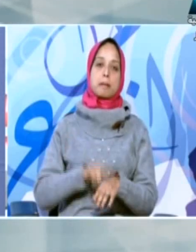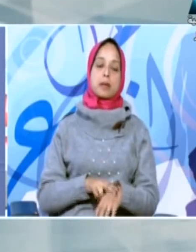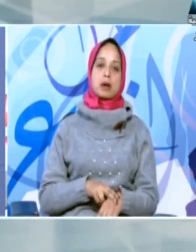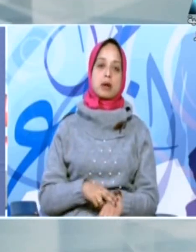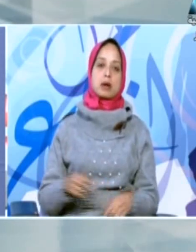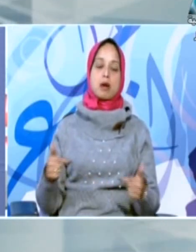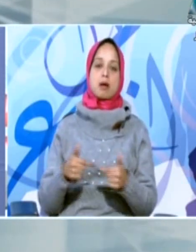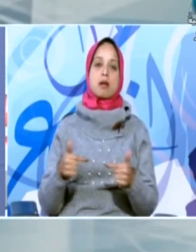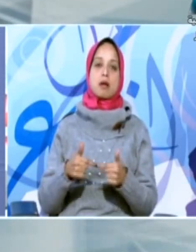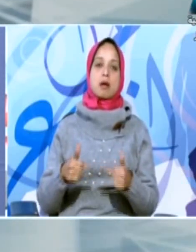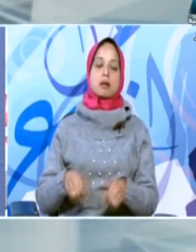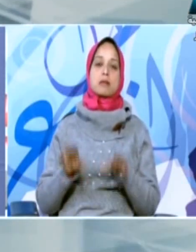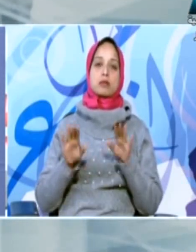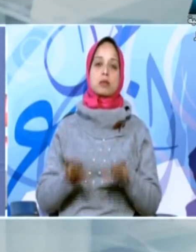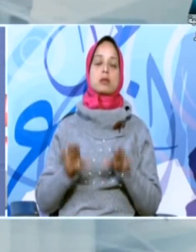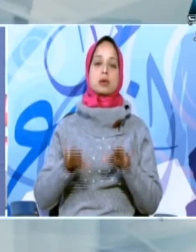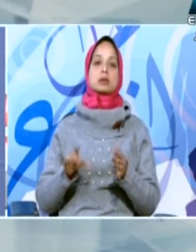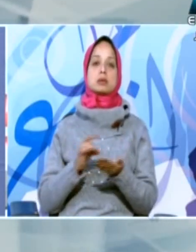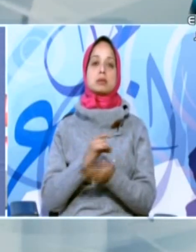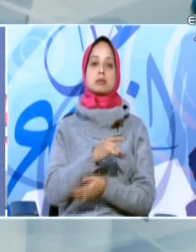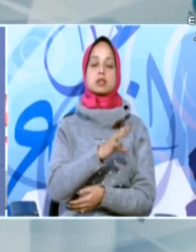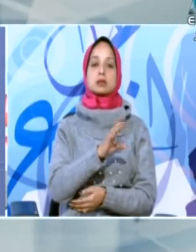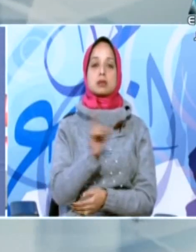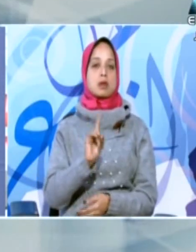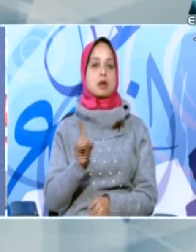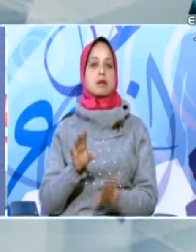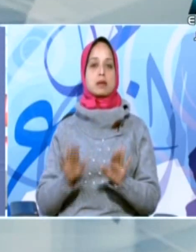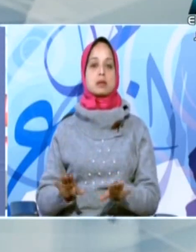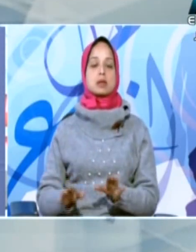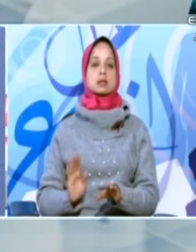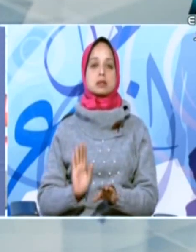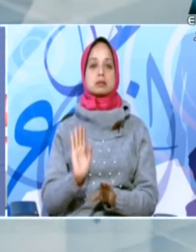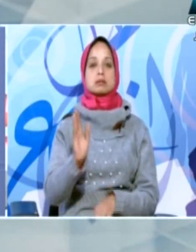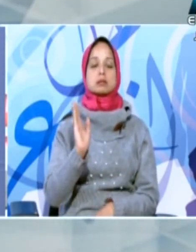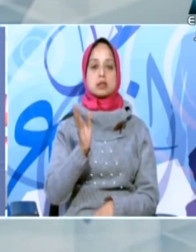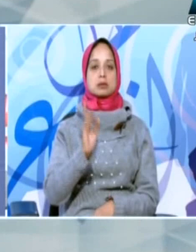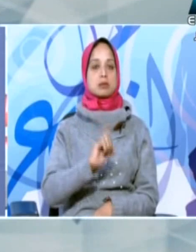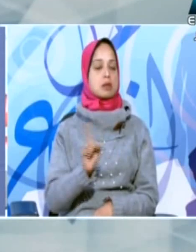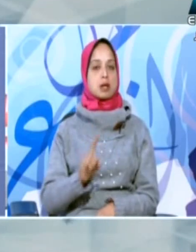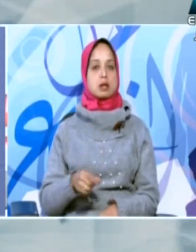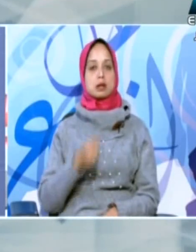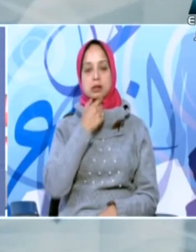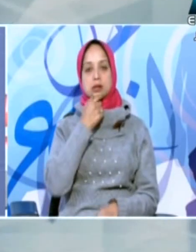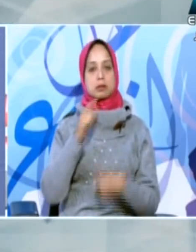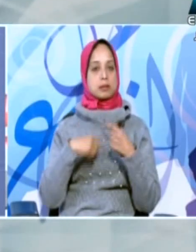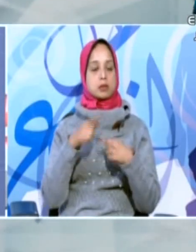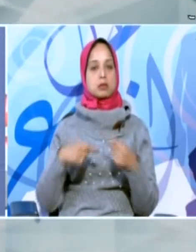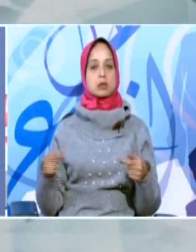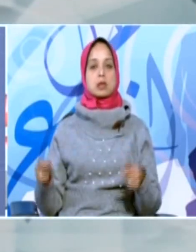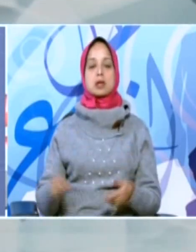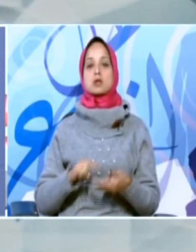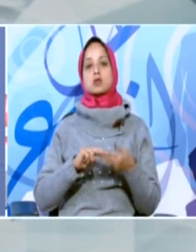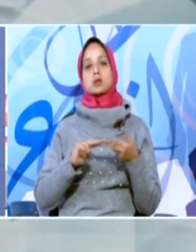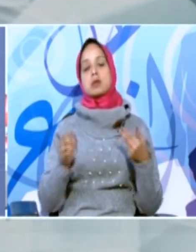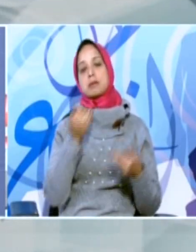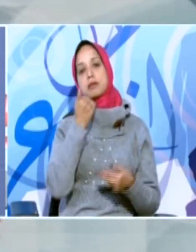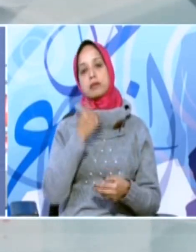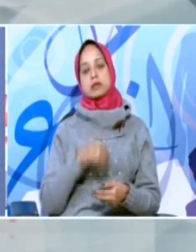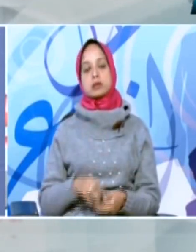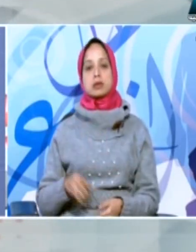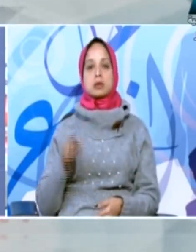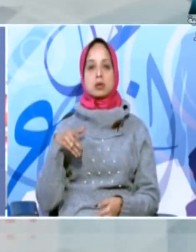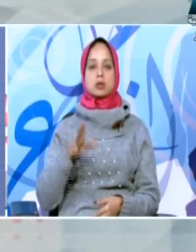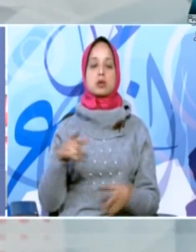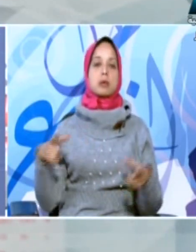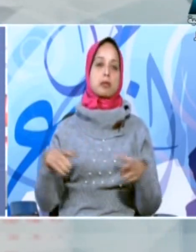الاستقلال. تملص ويلسون من مبادئ ال 14 وحق الشعوب في تغيير المصير. انجلترا قالت ما فيش مؤتمر الصلح، رحنا المؤتمر فشلنا. لا